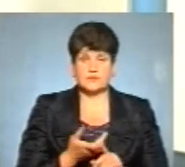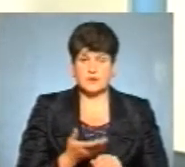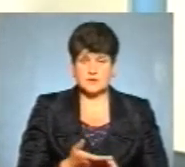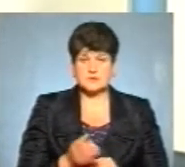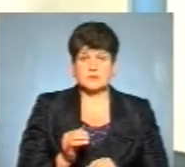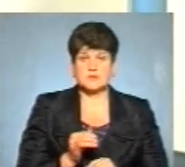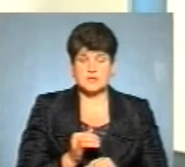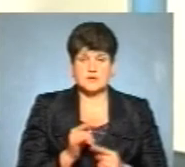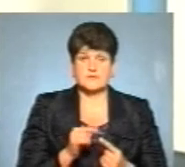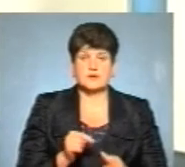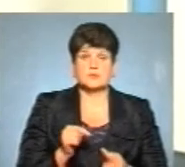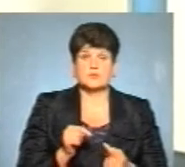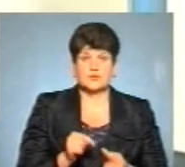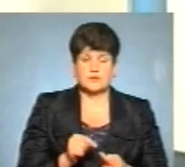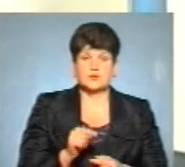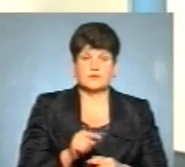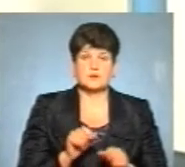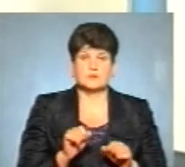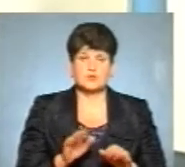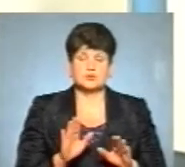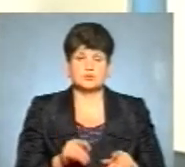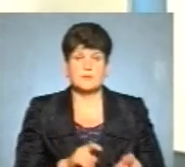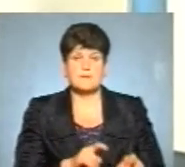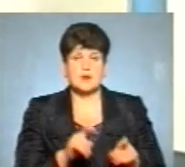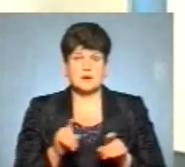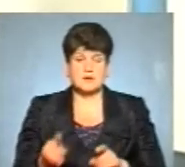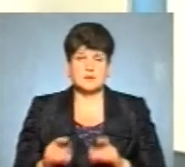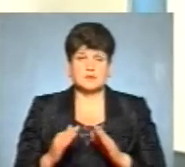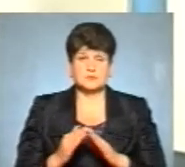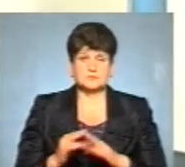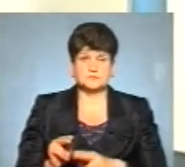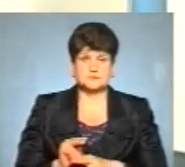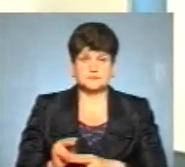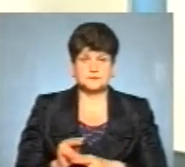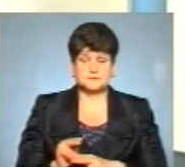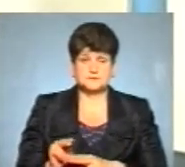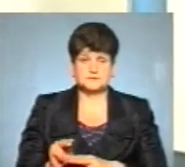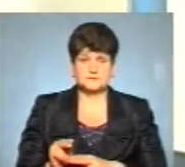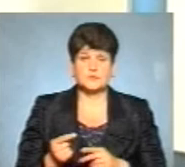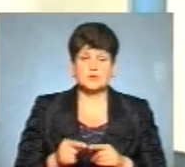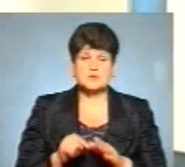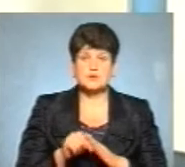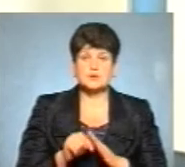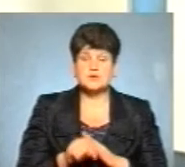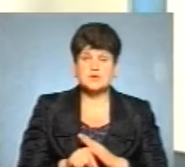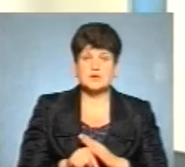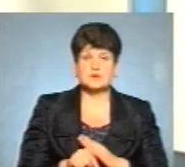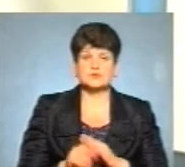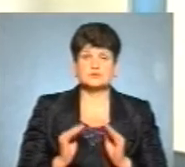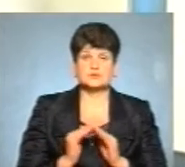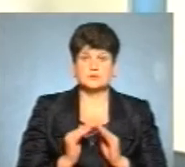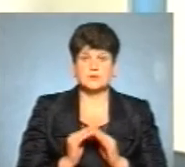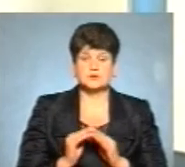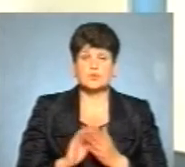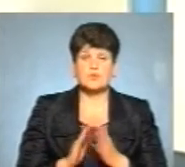і відповідно він може бути переведений на амбулаторне доліковування, то це значить, що в амбулаторних